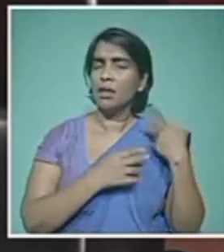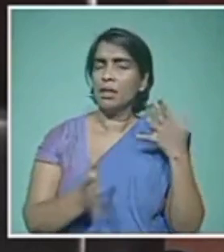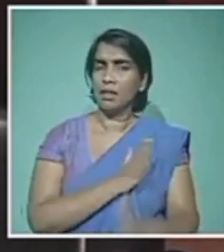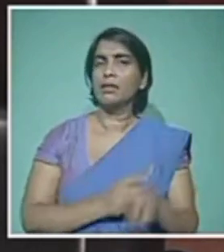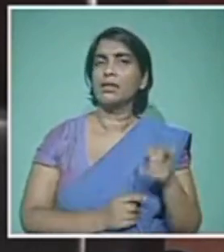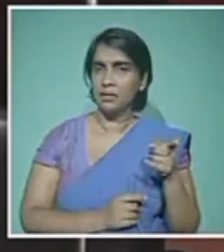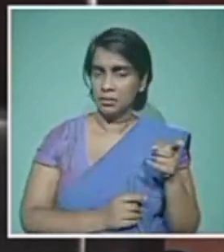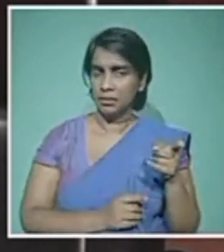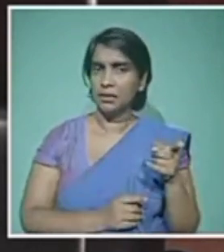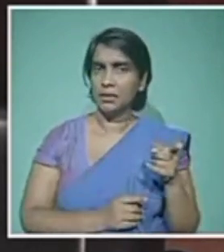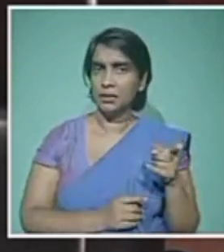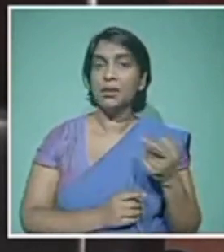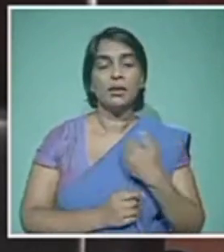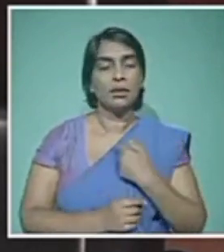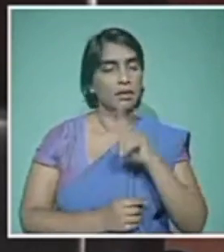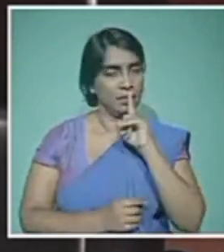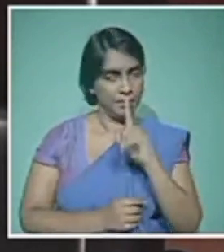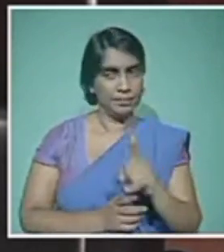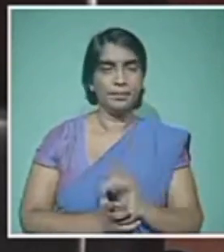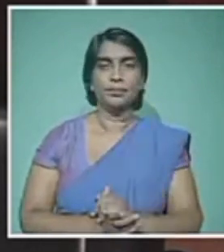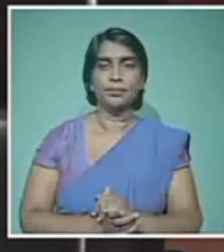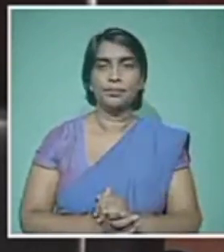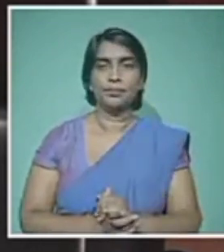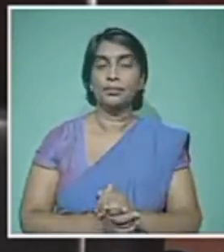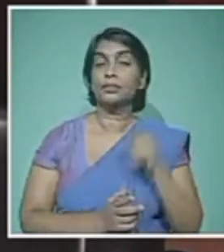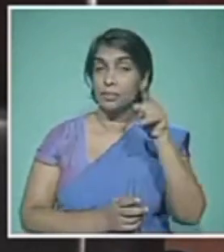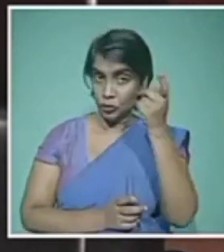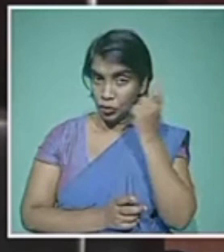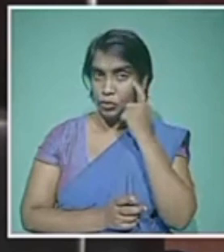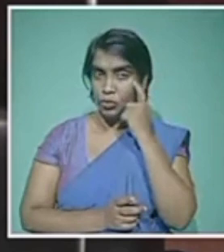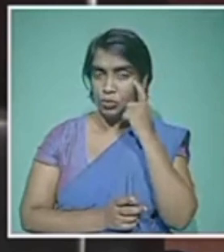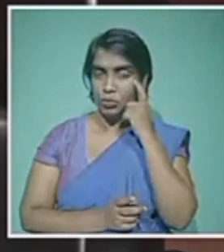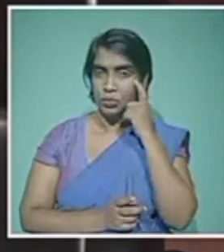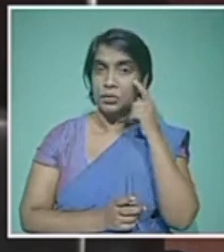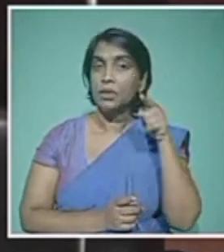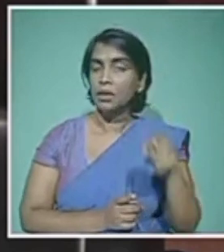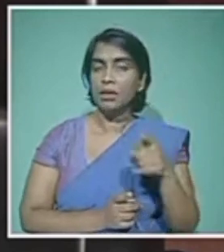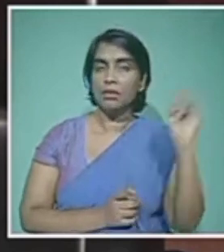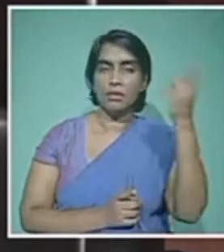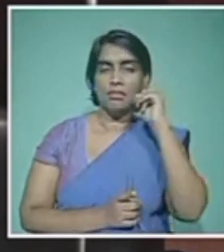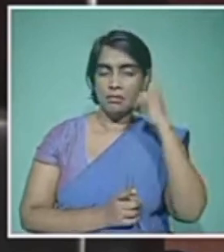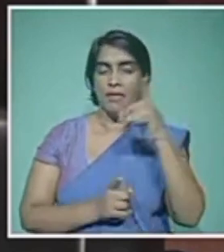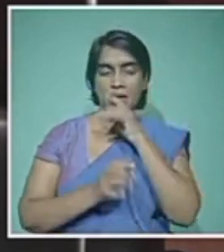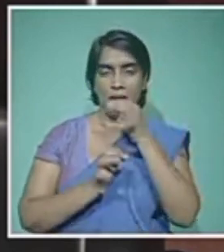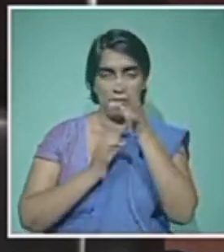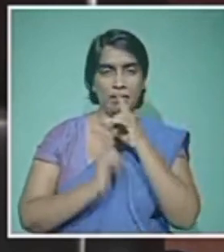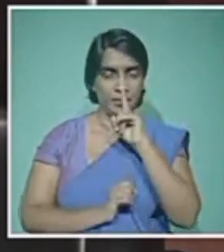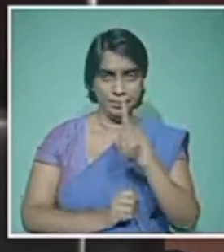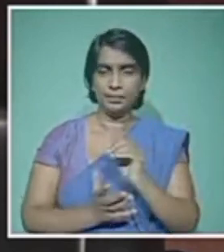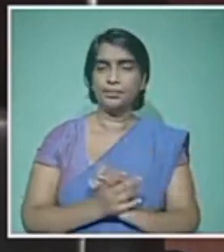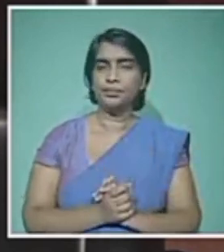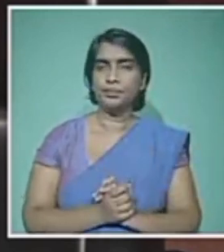තියෙනවා. ඉතින් මම අහන්නේ ඔබතුමා දන්නවද මේක කවුරුවත් දන්නේ නැති කතාවක් මම මේ කියන්නේ